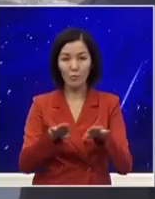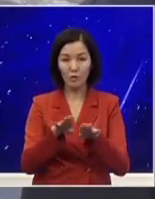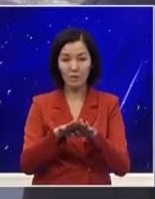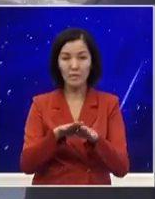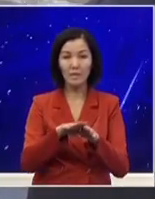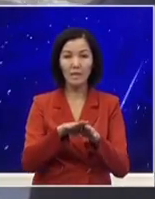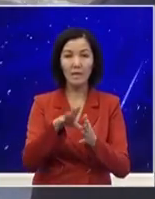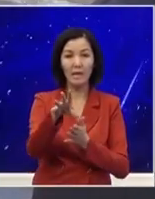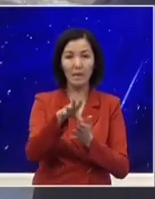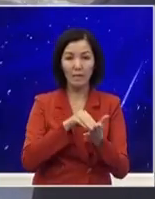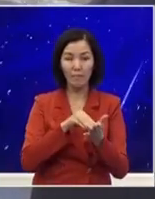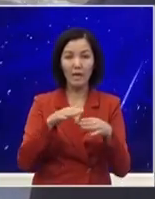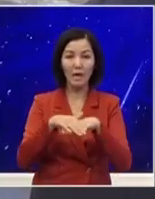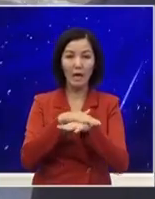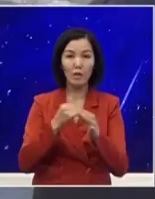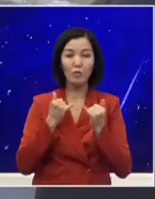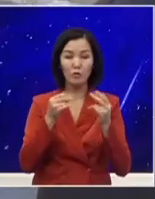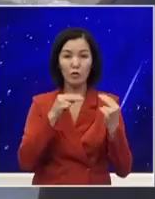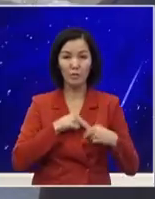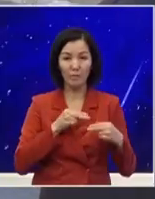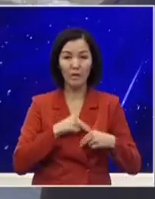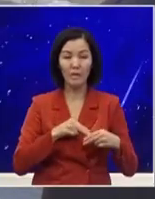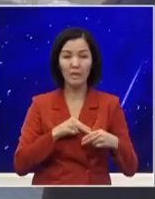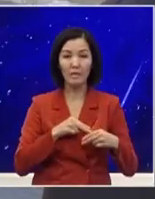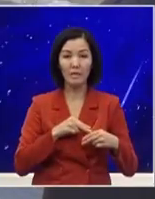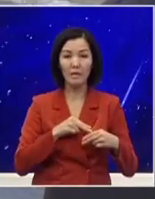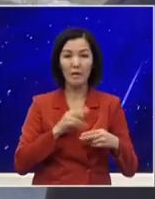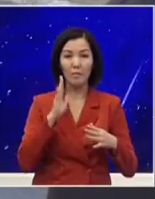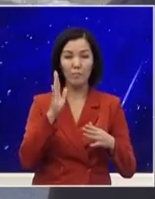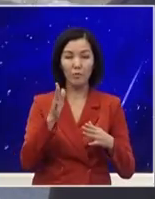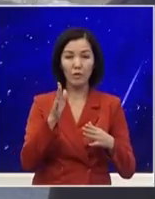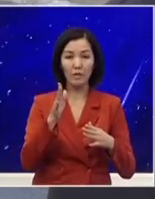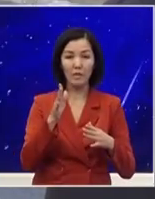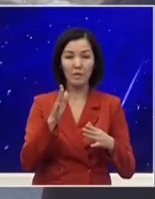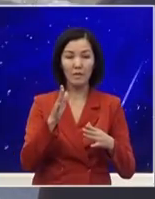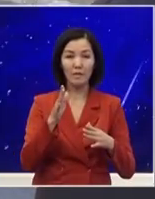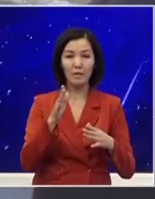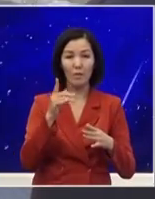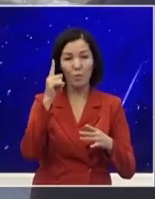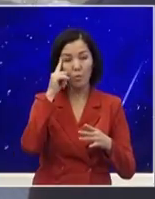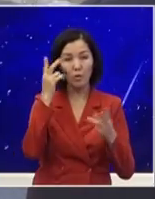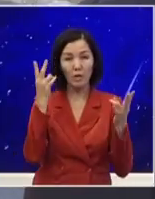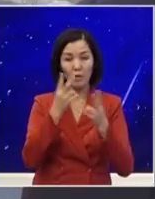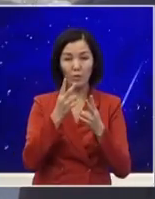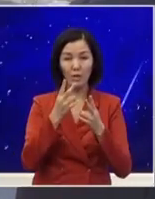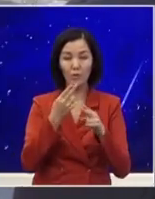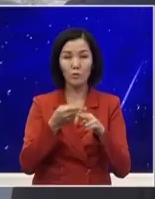кісті елшін еңбеге тек деген тәрбие үлкен дұрыс шаруа болып тұр.